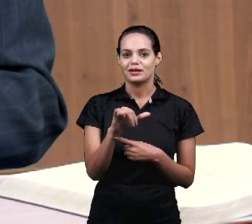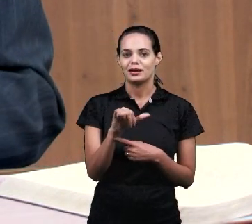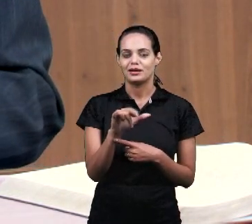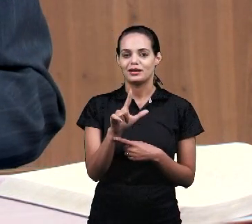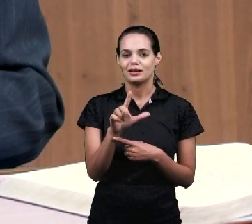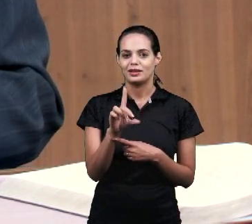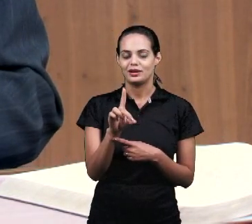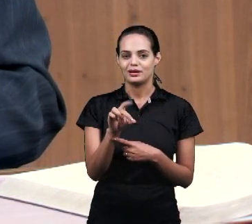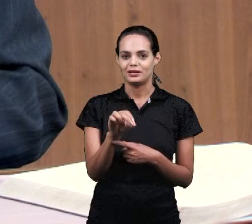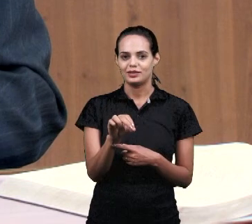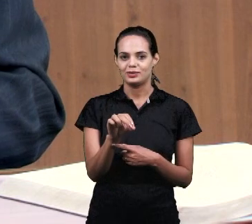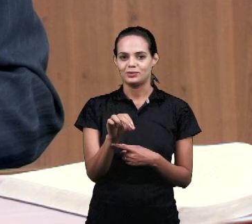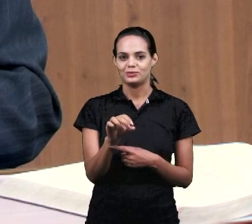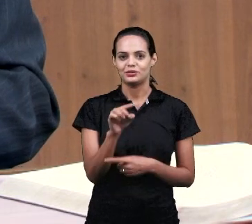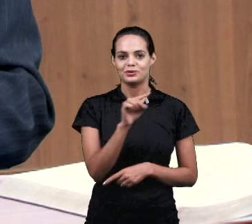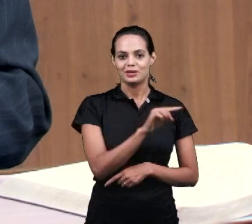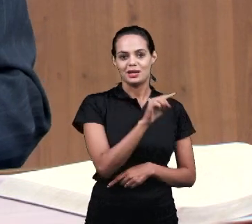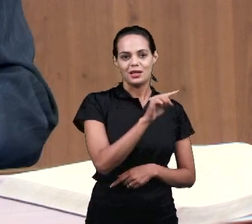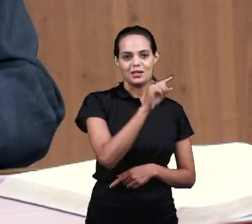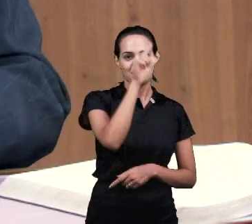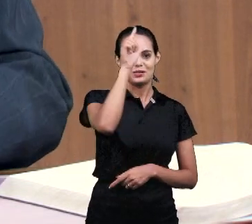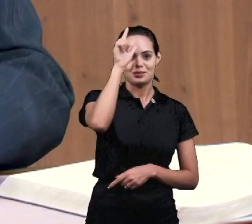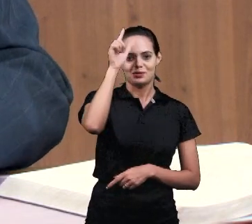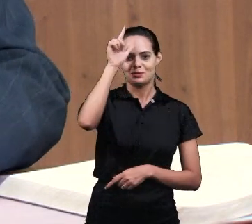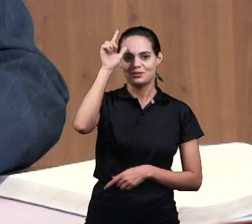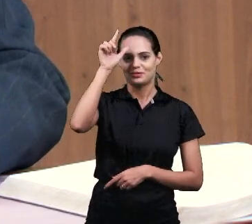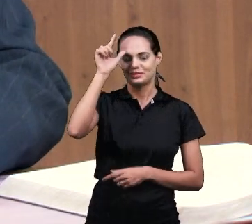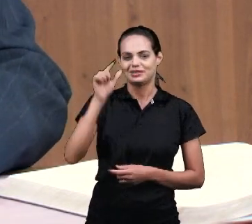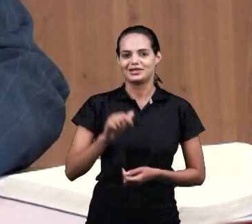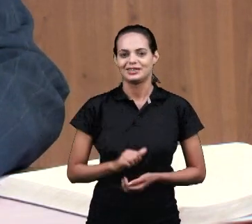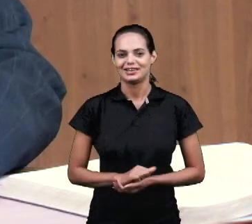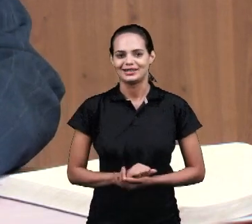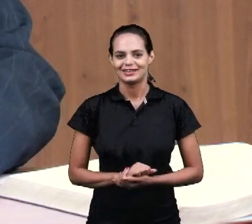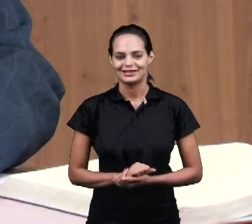Londres. Il va nous donner la première réponse. Et